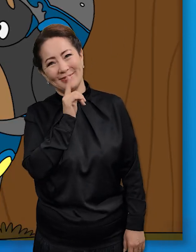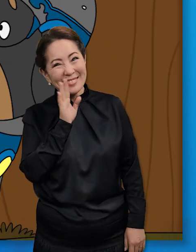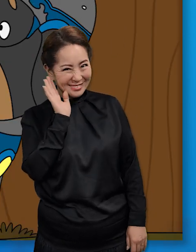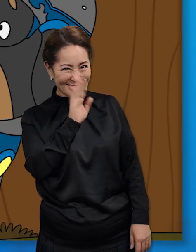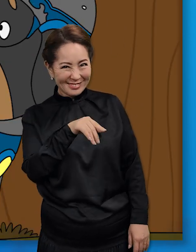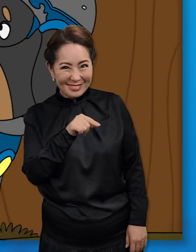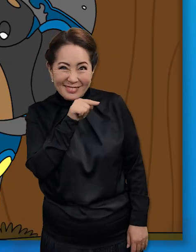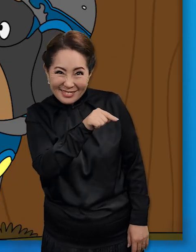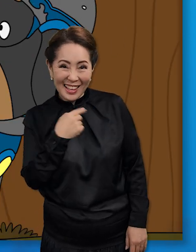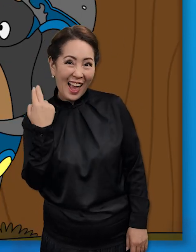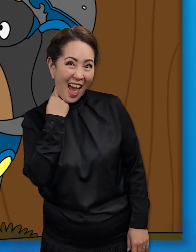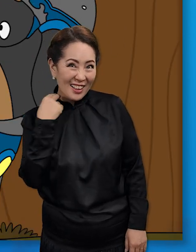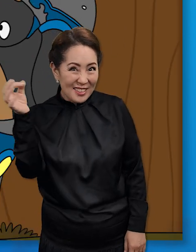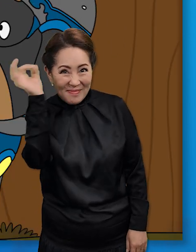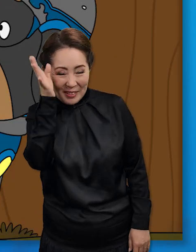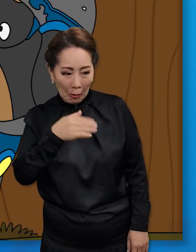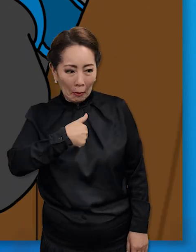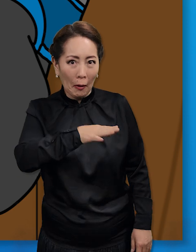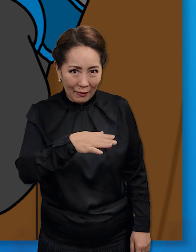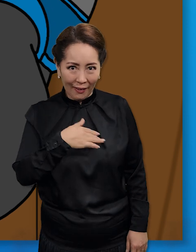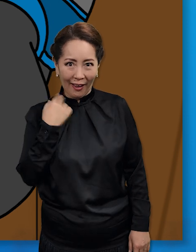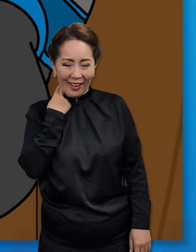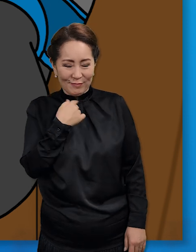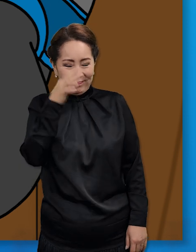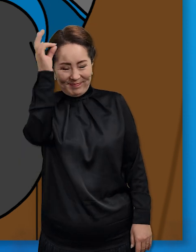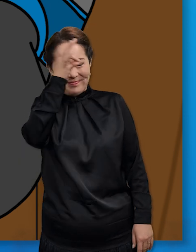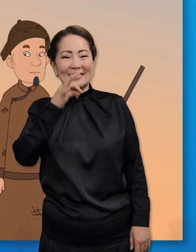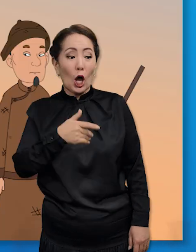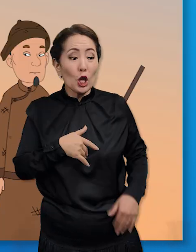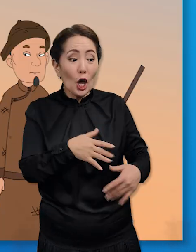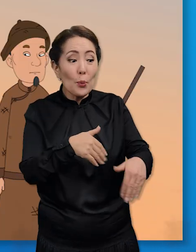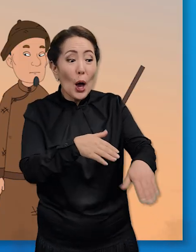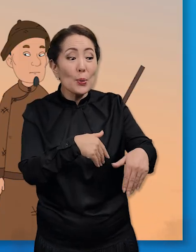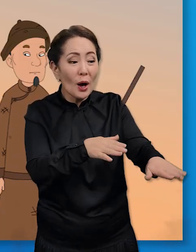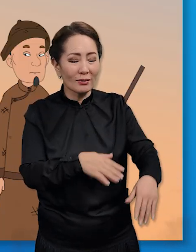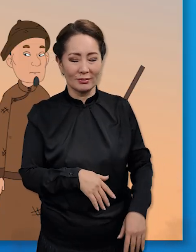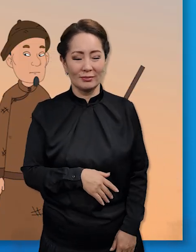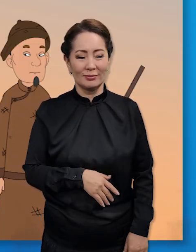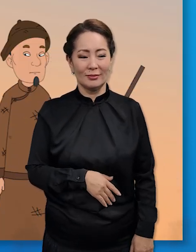Оо, англи хэл мэдэхгүй ш нэрэ. За, яваа.